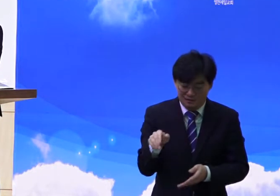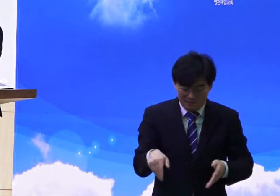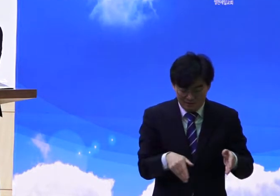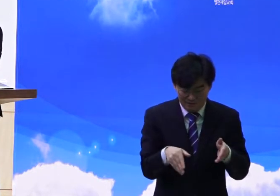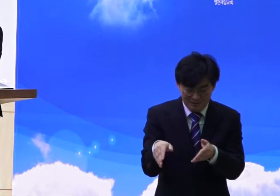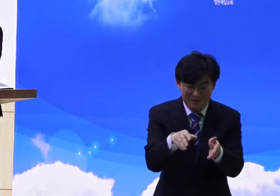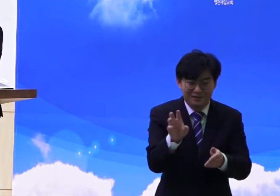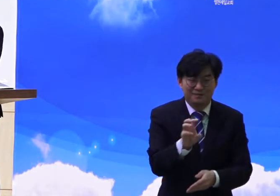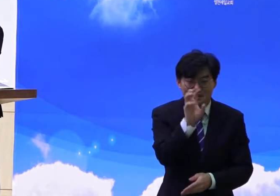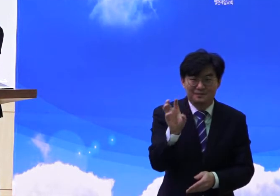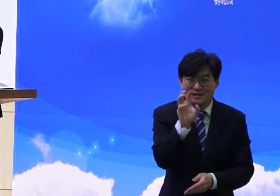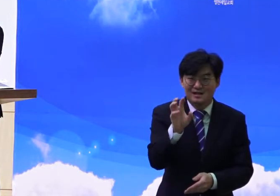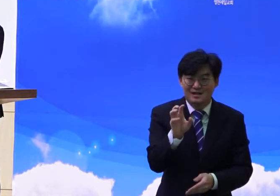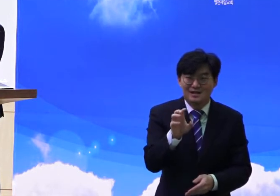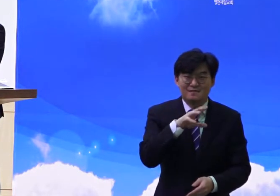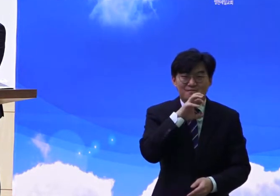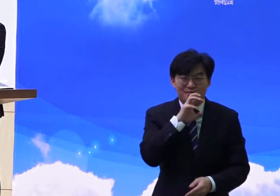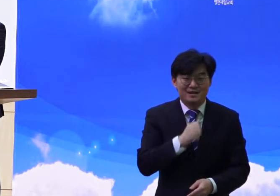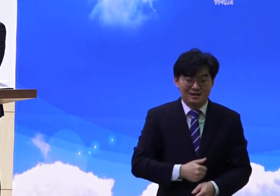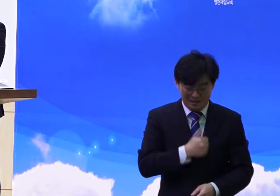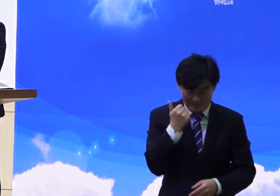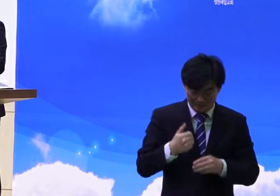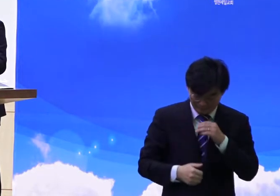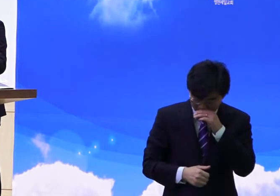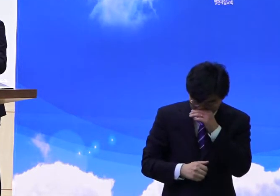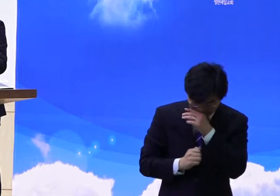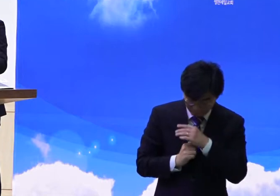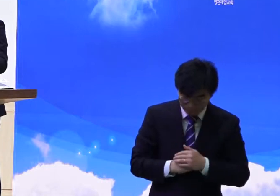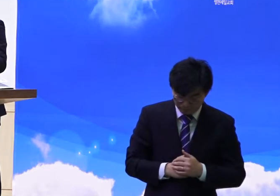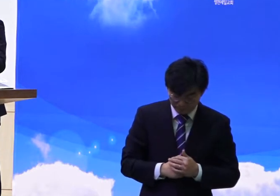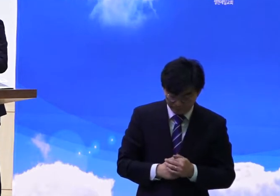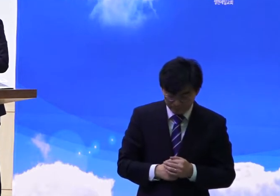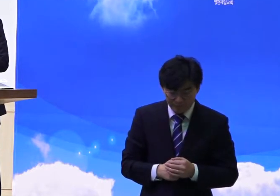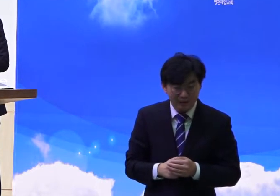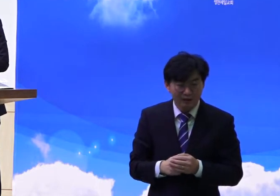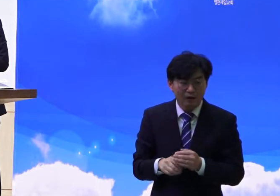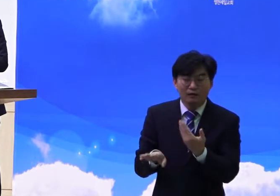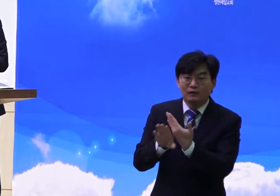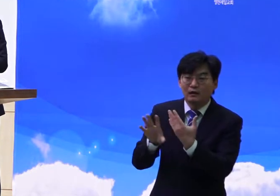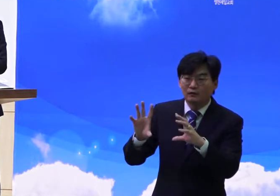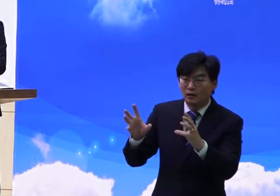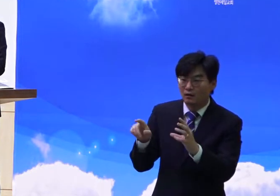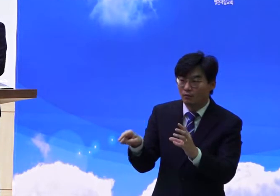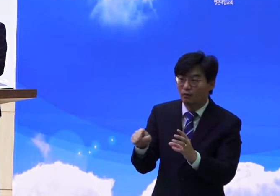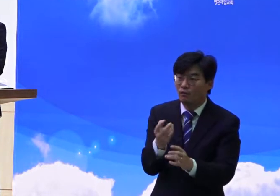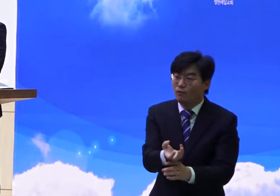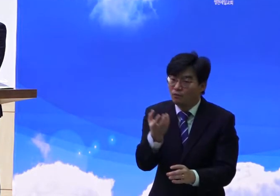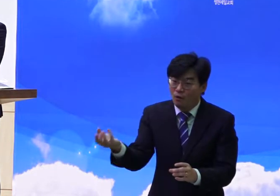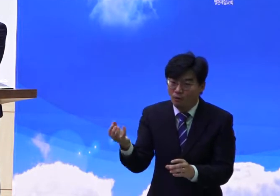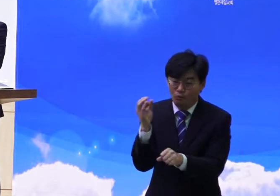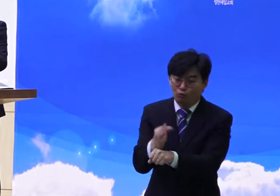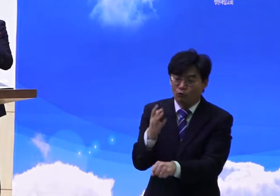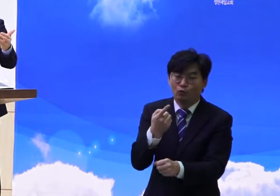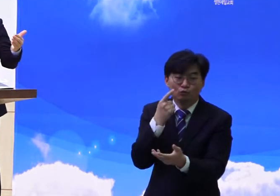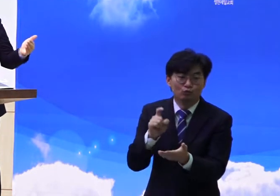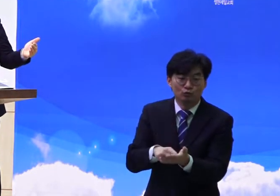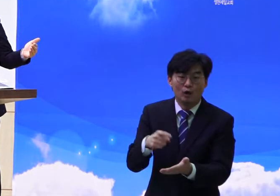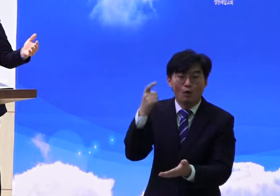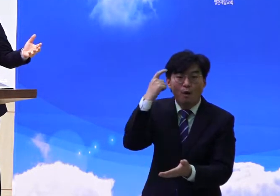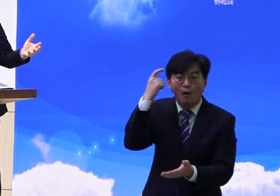12명을 보냈고 10명이나 되는 사람이 믿음이 아닌 상황을 보면서 하나님을 원망하고 불평해서 그때 다시